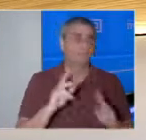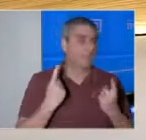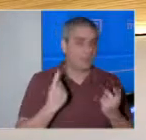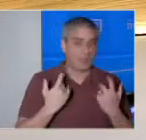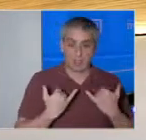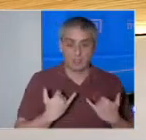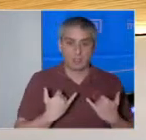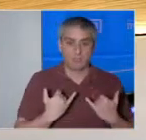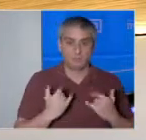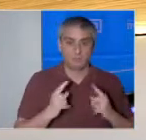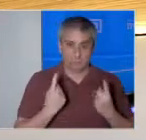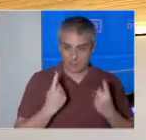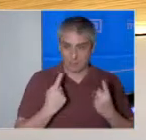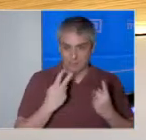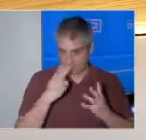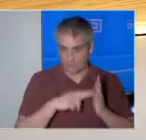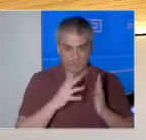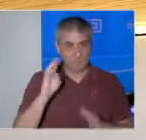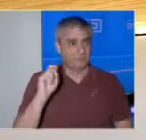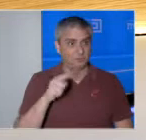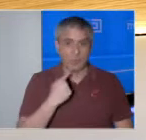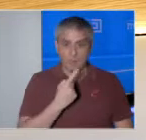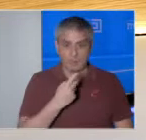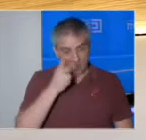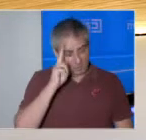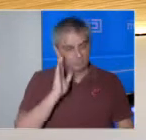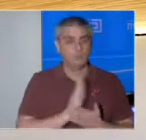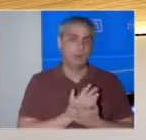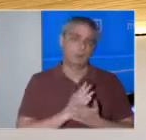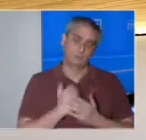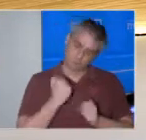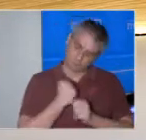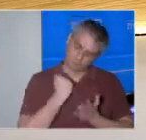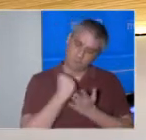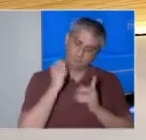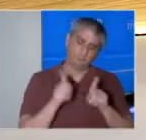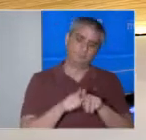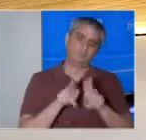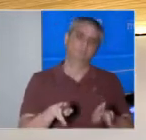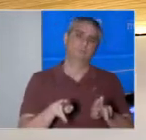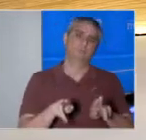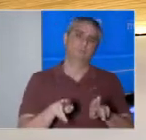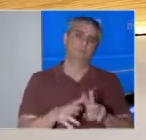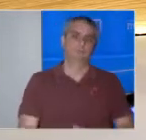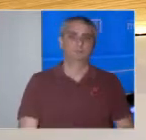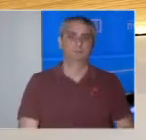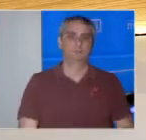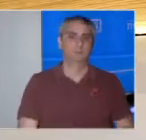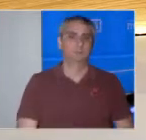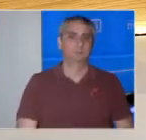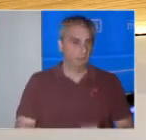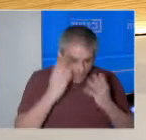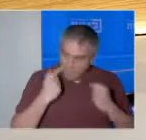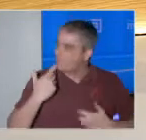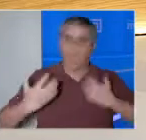היום קראנו מה מיקי זוהר אמר, הליכוד החליט שמעבירים את החוק, ככתובו וכלשונו. החרדים